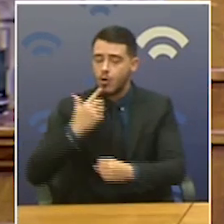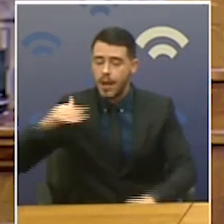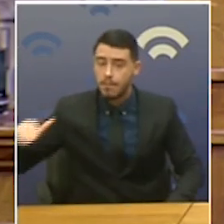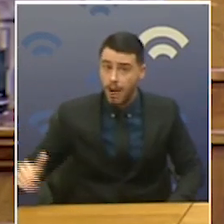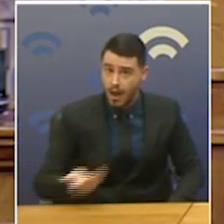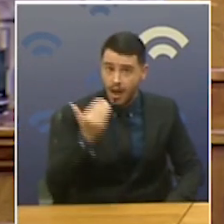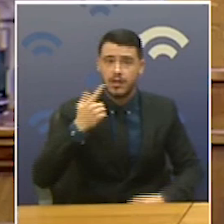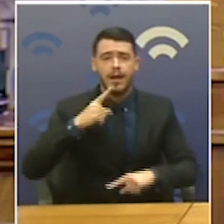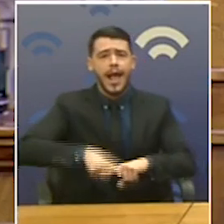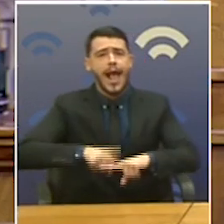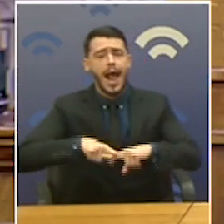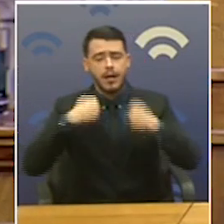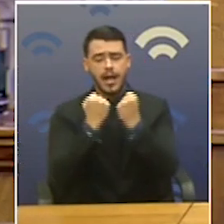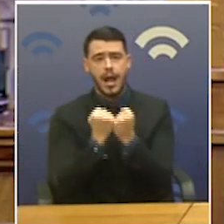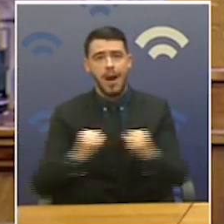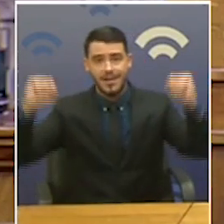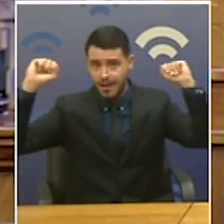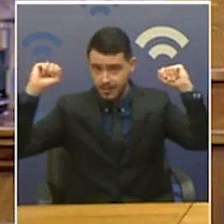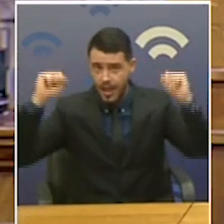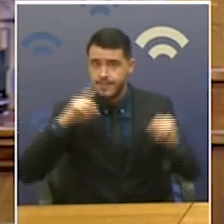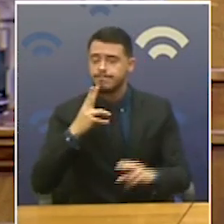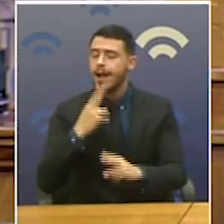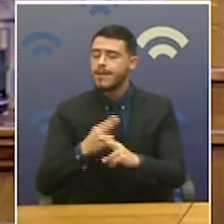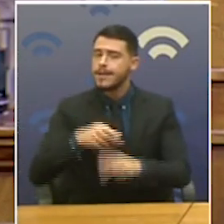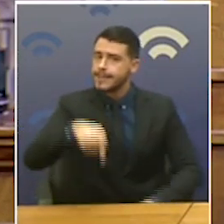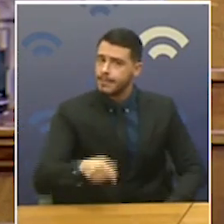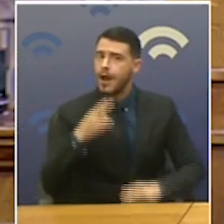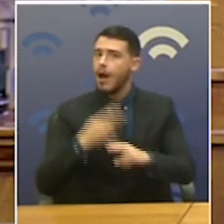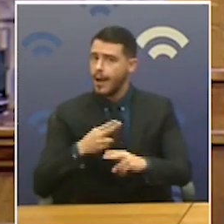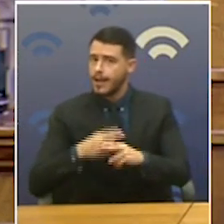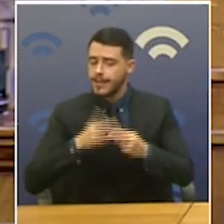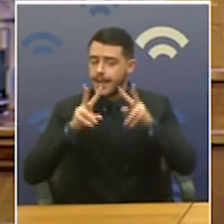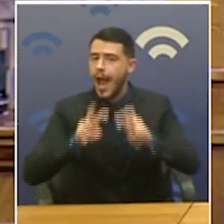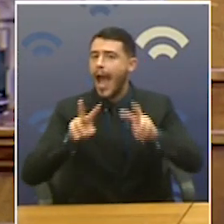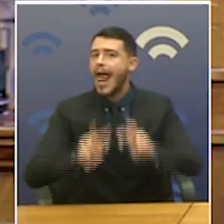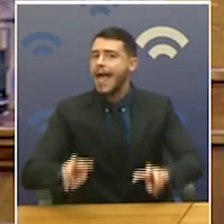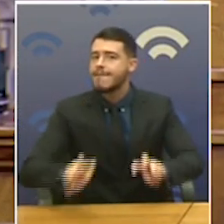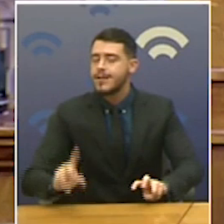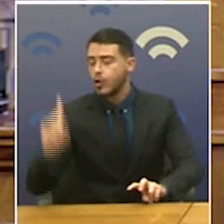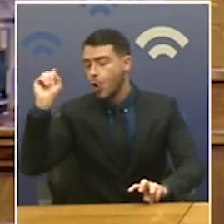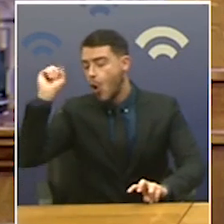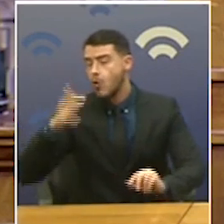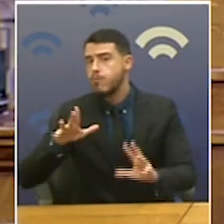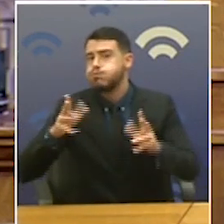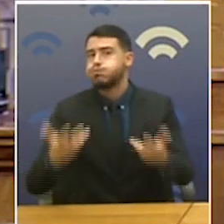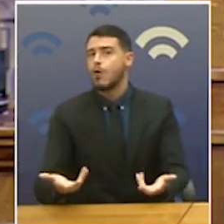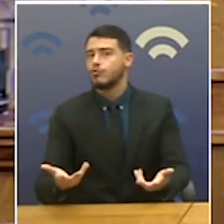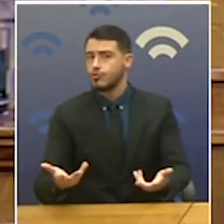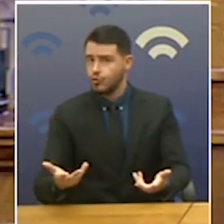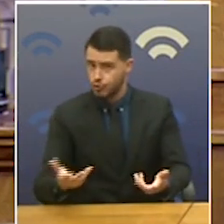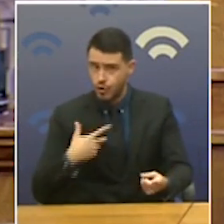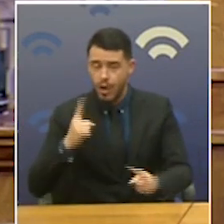τα προσεγγίσουμε με πολλούς τρόπους. Στο δυνατό φως της ιστορικής